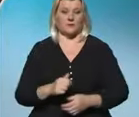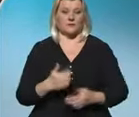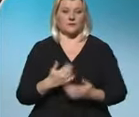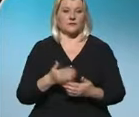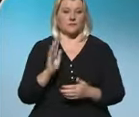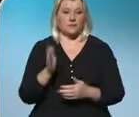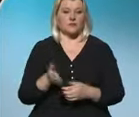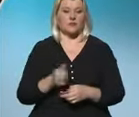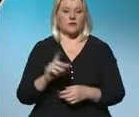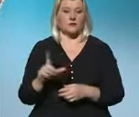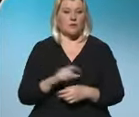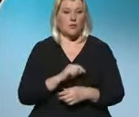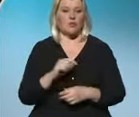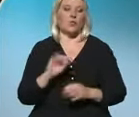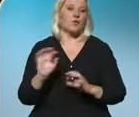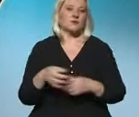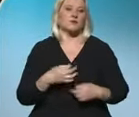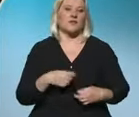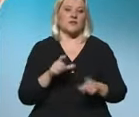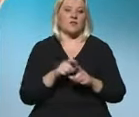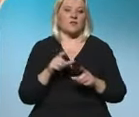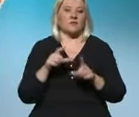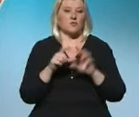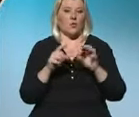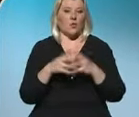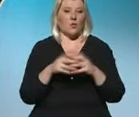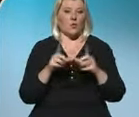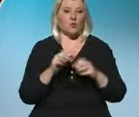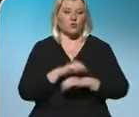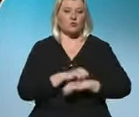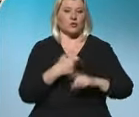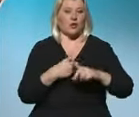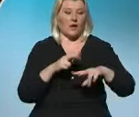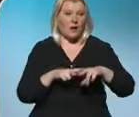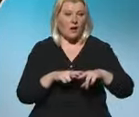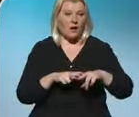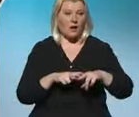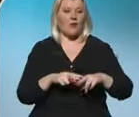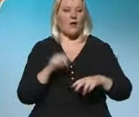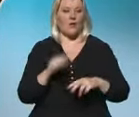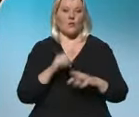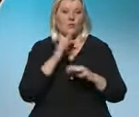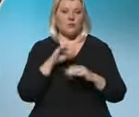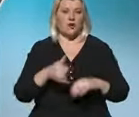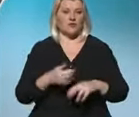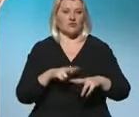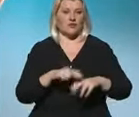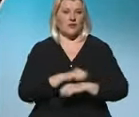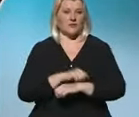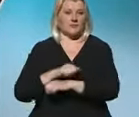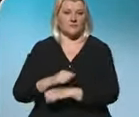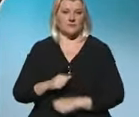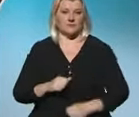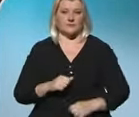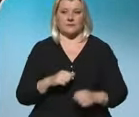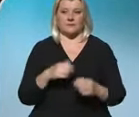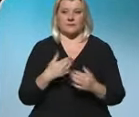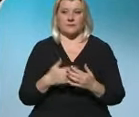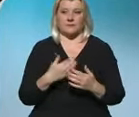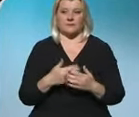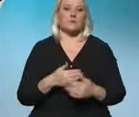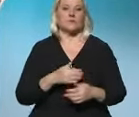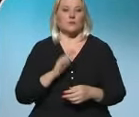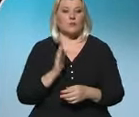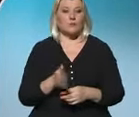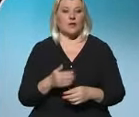hostem Davidem Doruškou, což je výborný jazzový kytarista a budeme hrát před Stingem, jak to tak pořád říkám, jakože se tím chlubím, ale on tam bude hrát, my budeme hrát